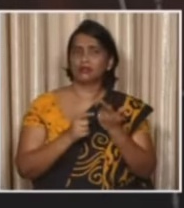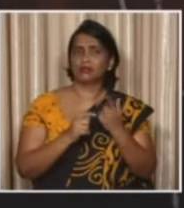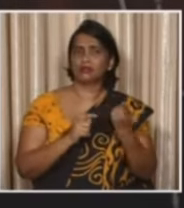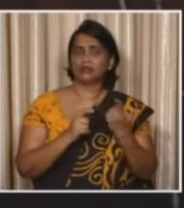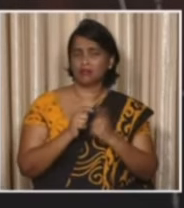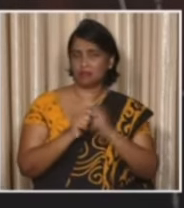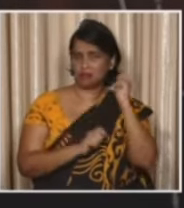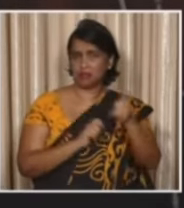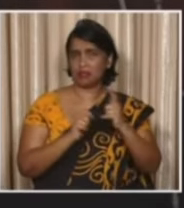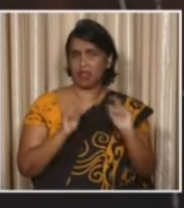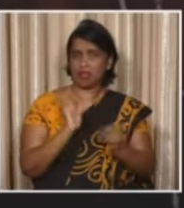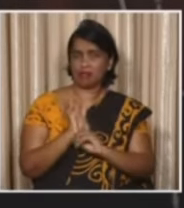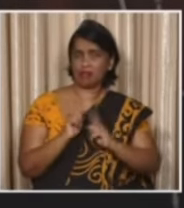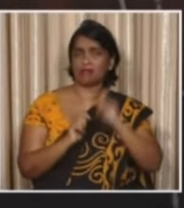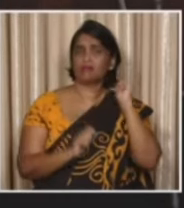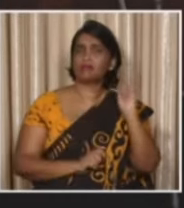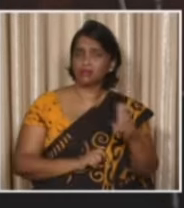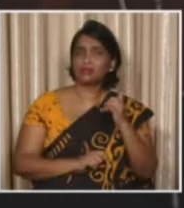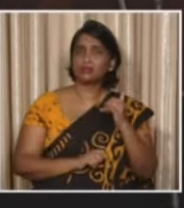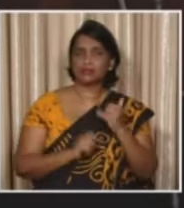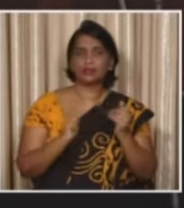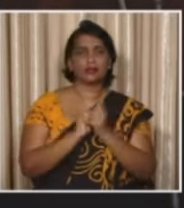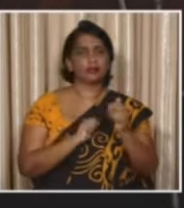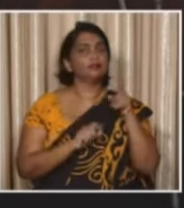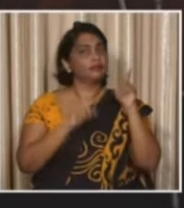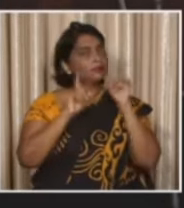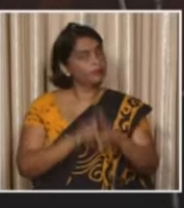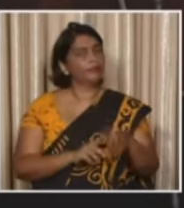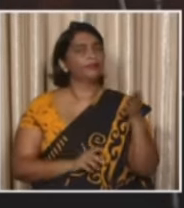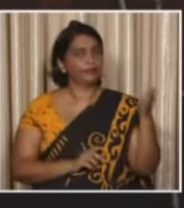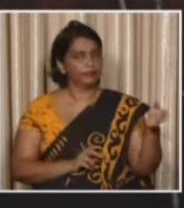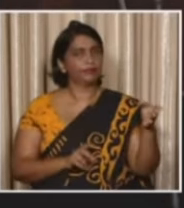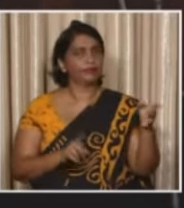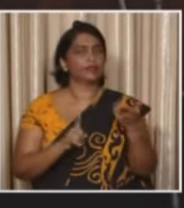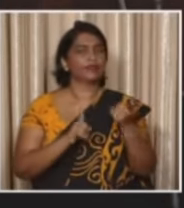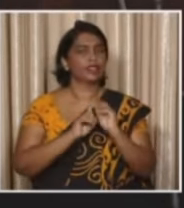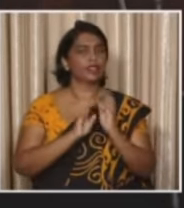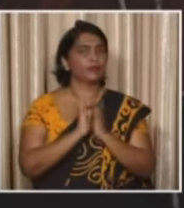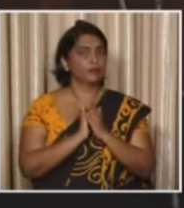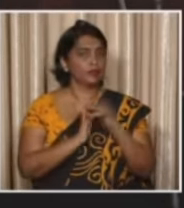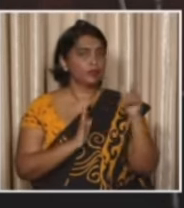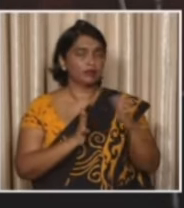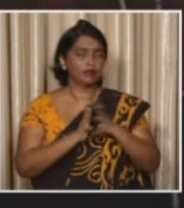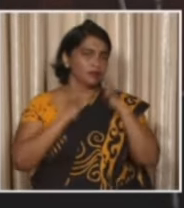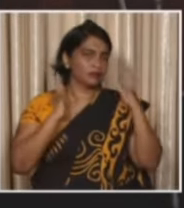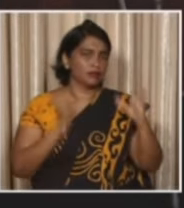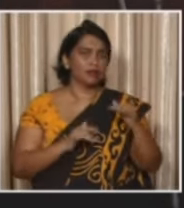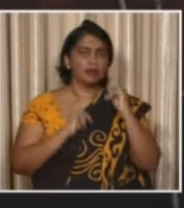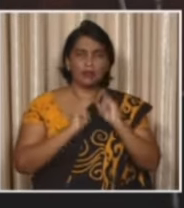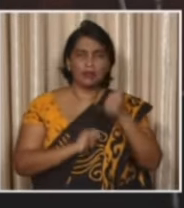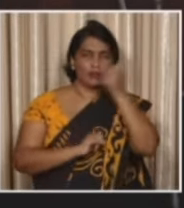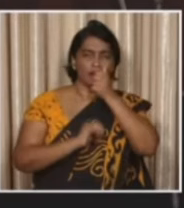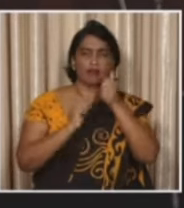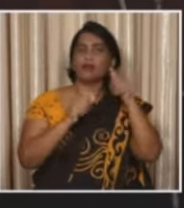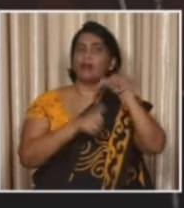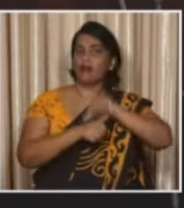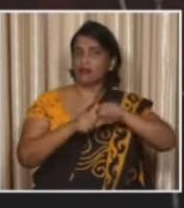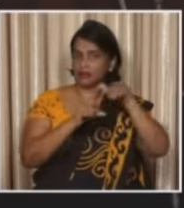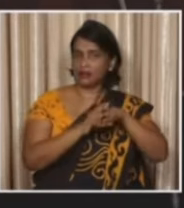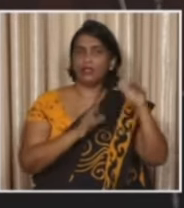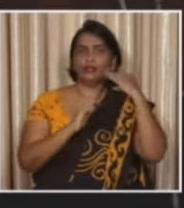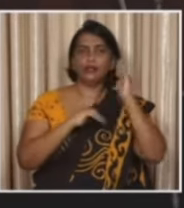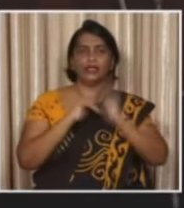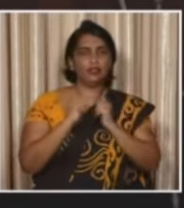ගණන් ගෙවන්න හදනවා මේ මිනිස්සු යම් යම් දේවල් කරන්නේ. එහෙම කිරනවත් එක්ක. එතකොට ආගනුගෙන් දෙපාර්ට්මන්ට් විශාල දූෂණයට ලක් වෙච්ච ආයතනයක් වෙනවා මේ